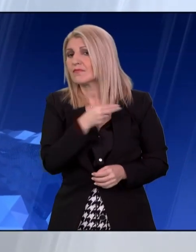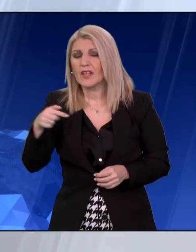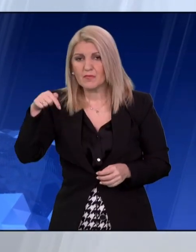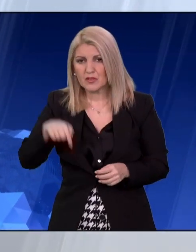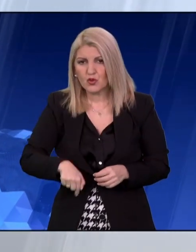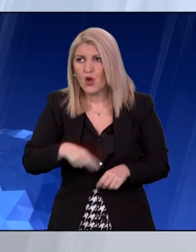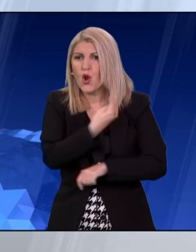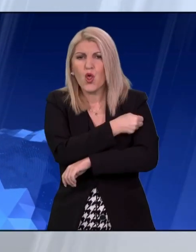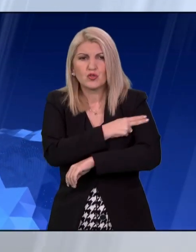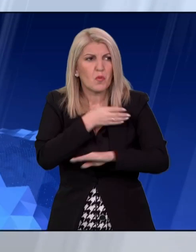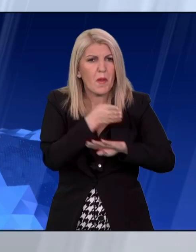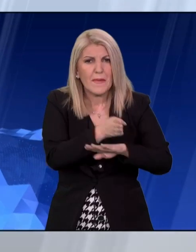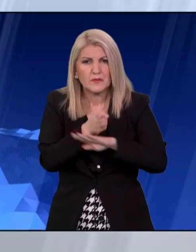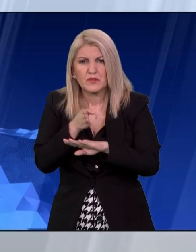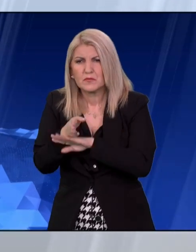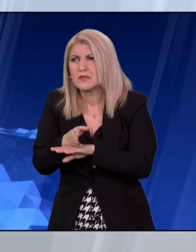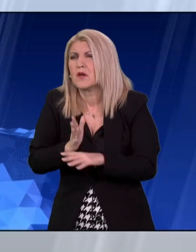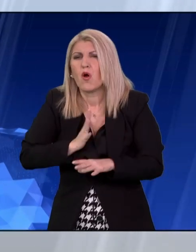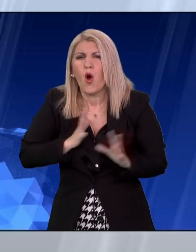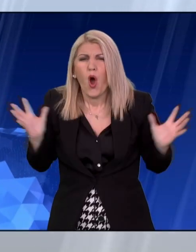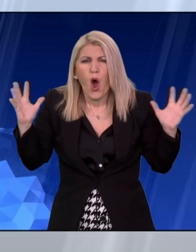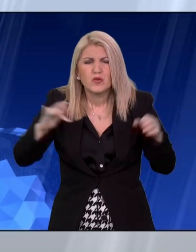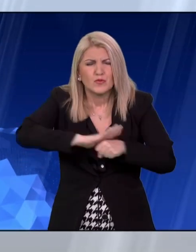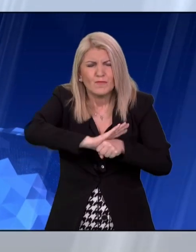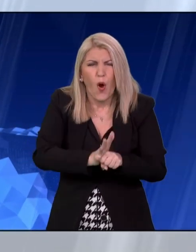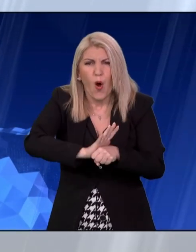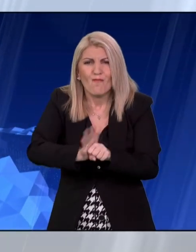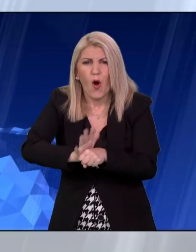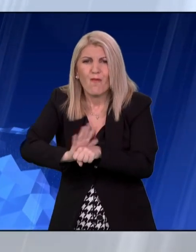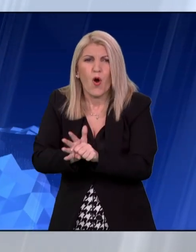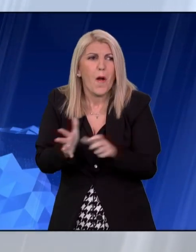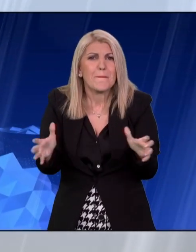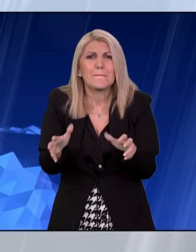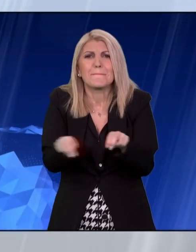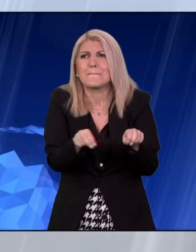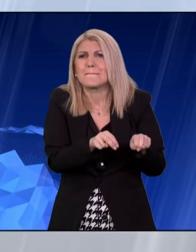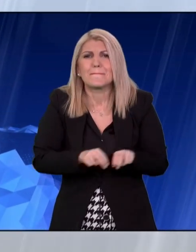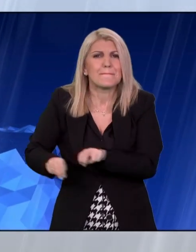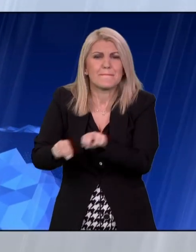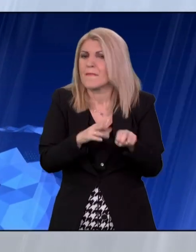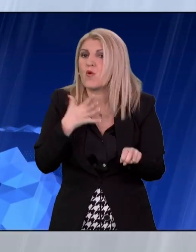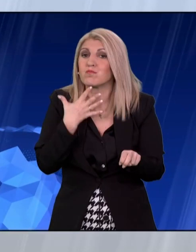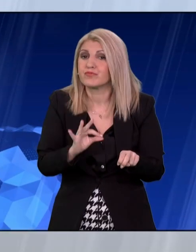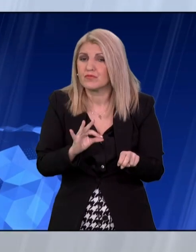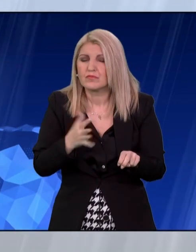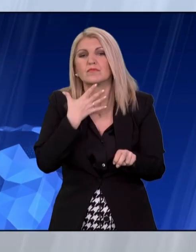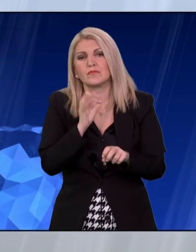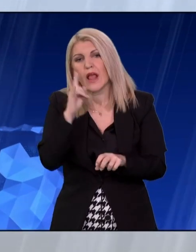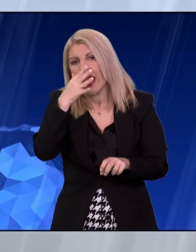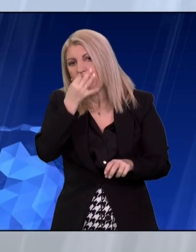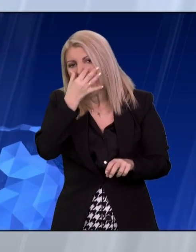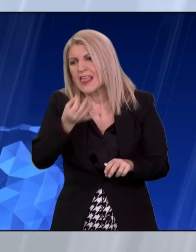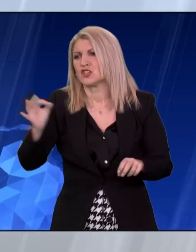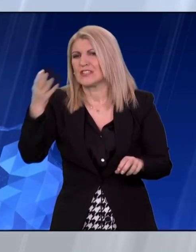νοσοκομεία μάλλιστα οι επιστήμονες συμβουλεύουν τους πολίτες να αφορούν μάσκες σε κλειστούς χώρους και μέσα μεταφοράς να κάνουν self test πριν την